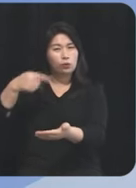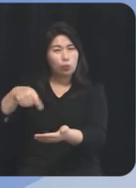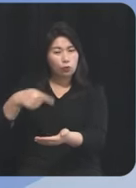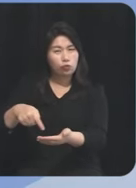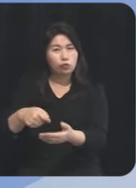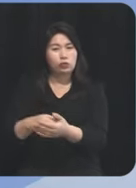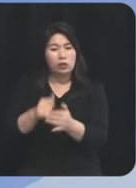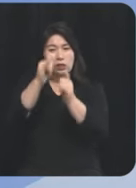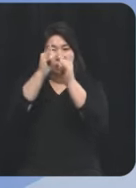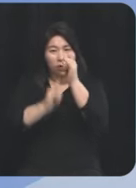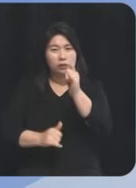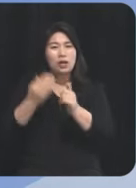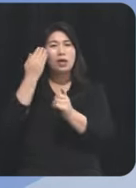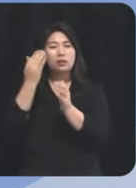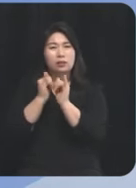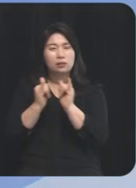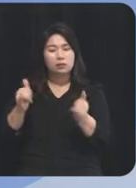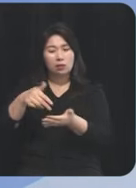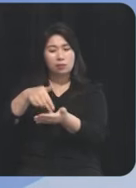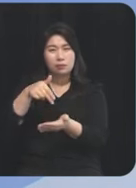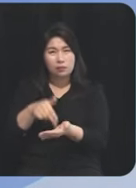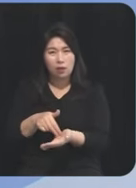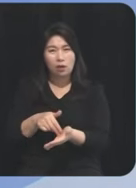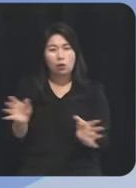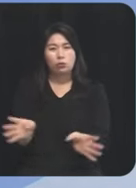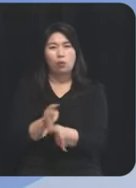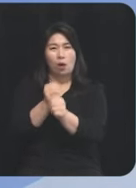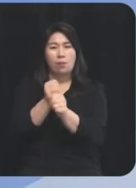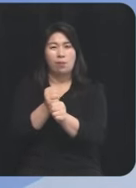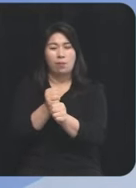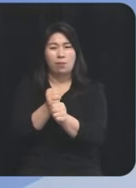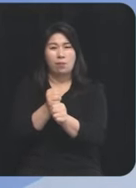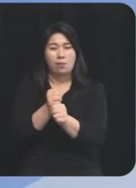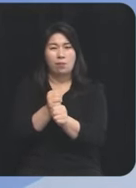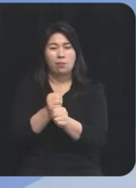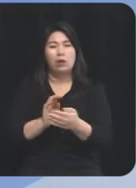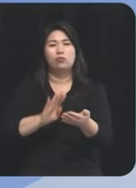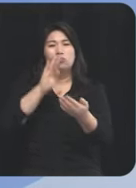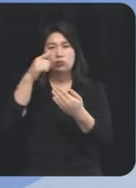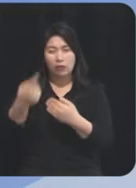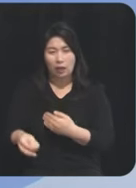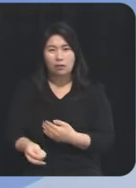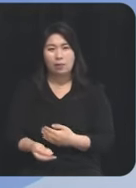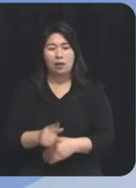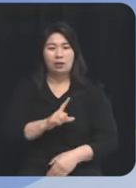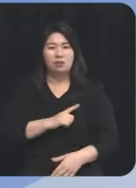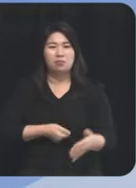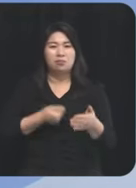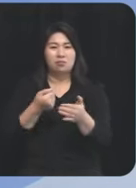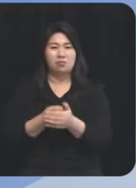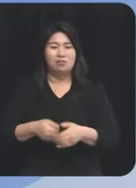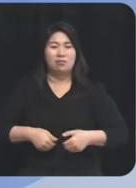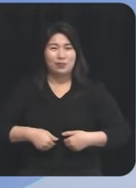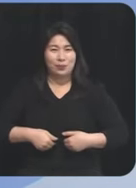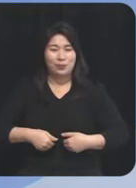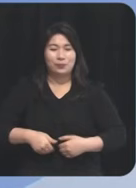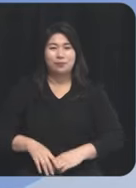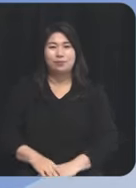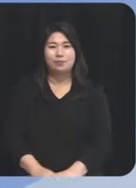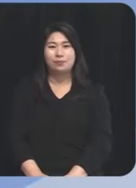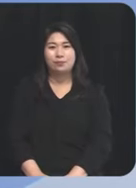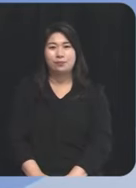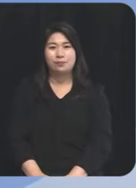또 역사학자들에 대한 입장 이런 것들이 종합적으로 이루어진 상태에서 정명 문제가 논의되어야 된다고 보고